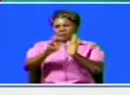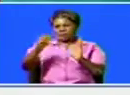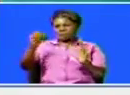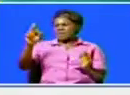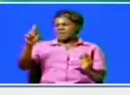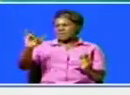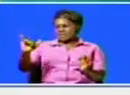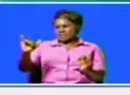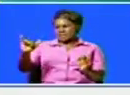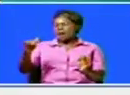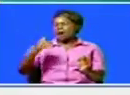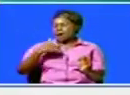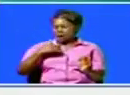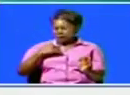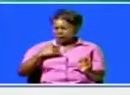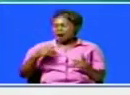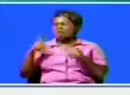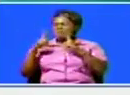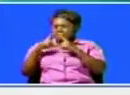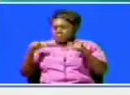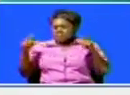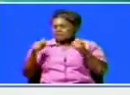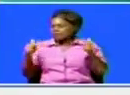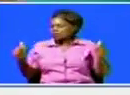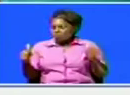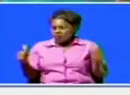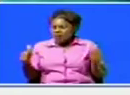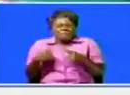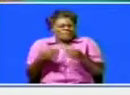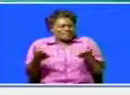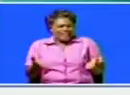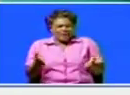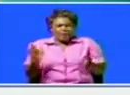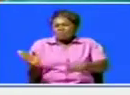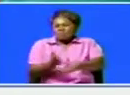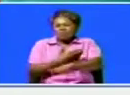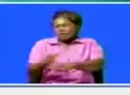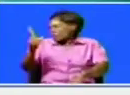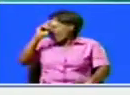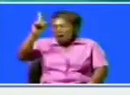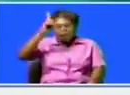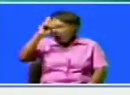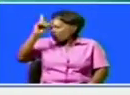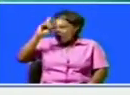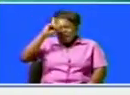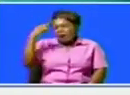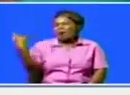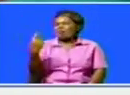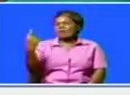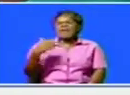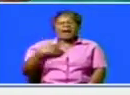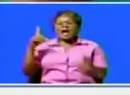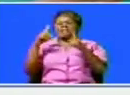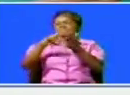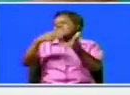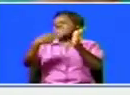ujumbe sana. Iwapo mtu ataketi chini na usikize wote. Siku hizi wanasema tu ni muziki ambao unadundadunda tu, lakini ukiusikiza pengine hauna